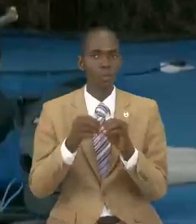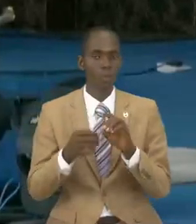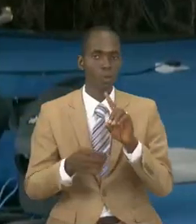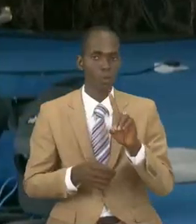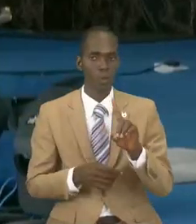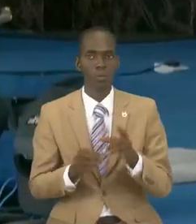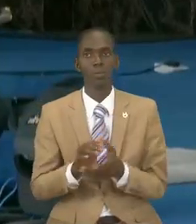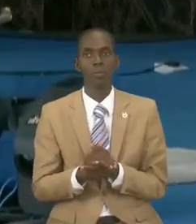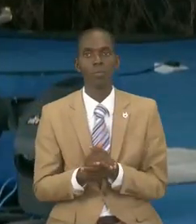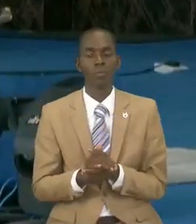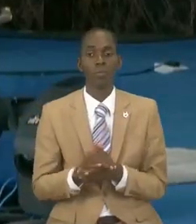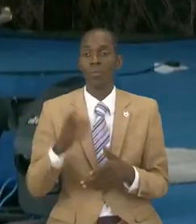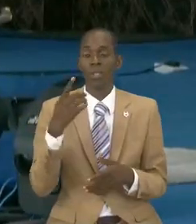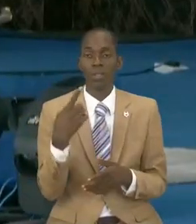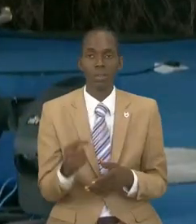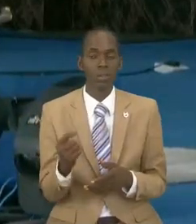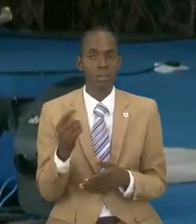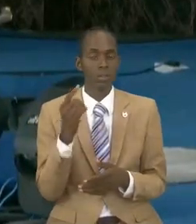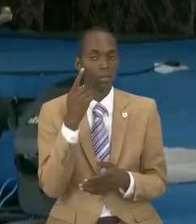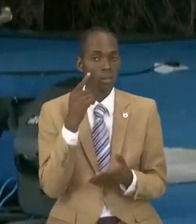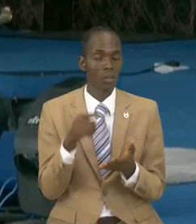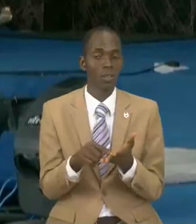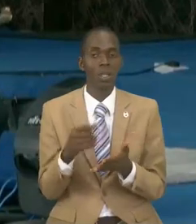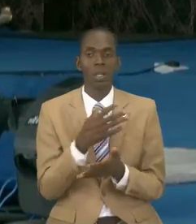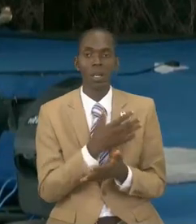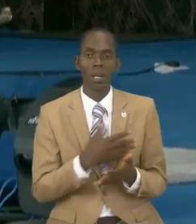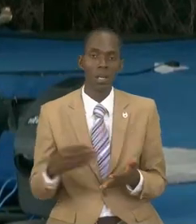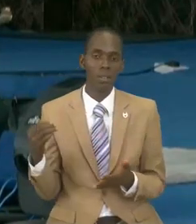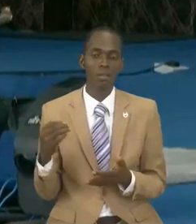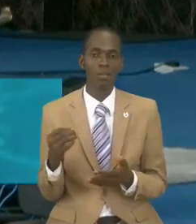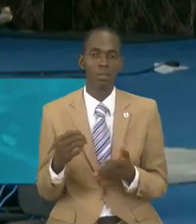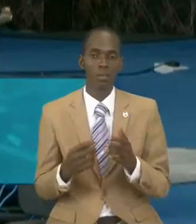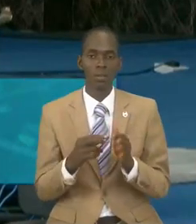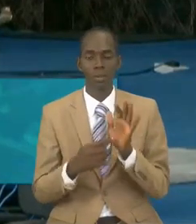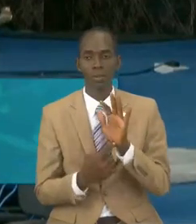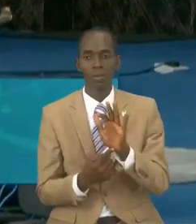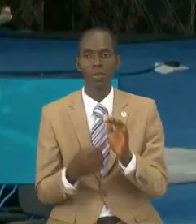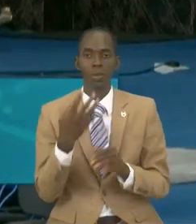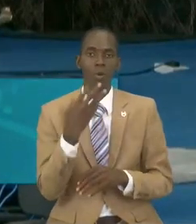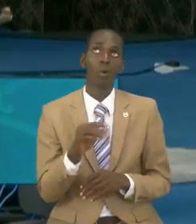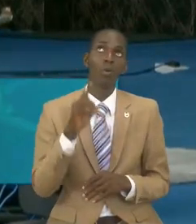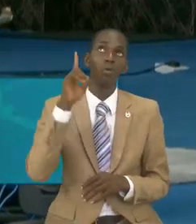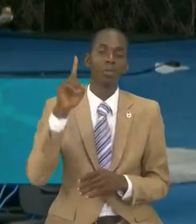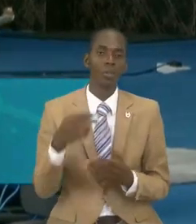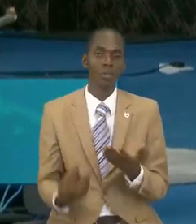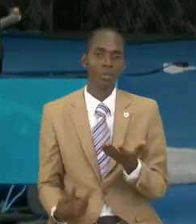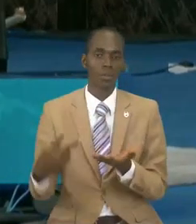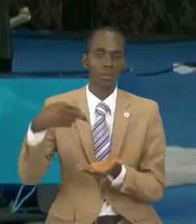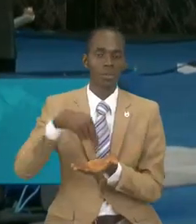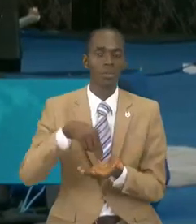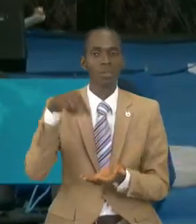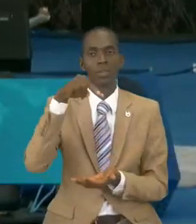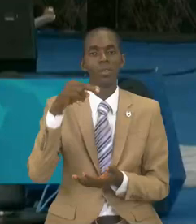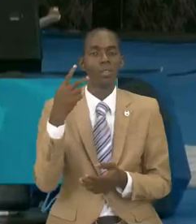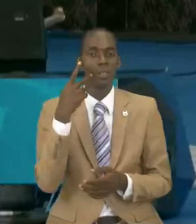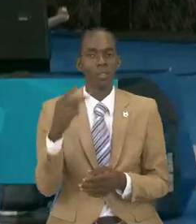point, la réalisation et la révélation de sa résurrection. Nous allons voir